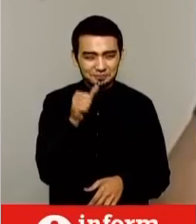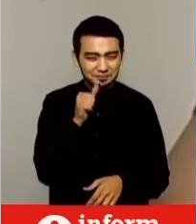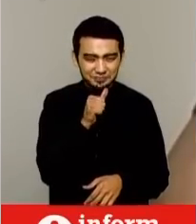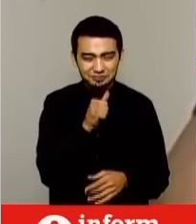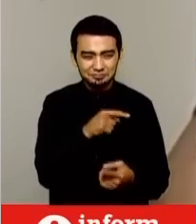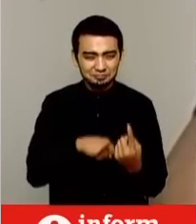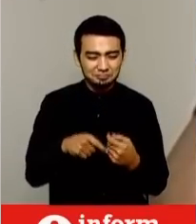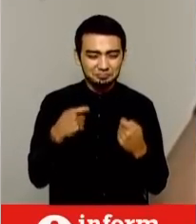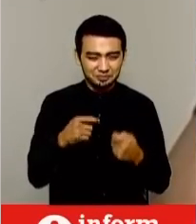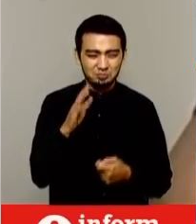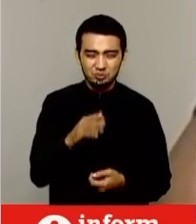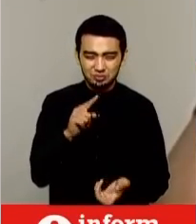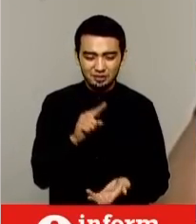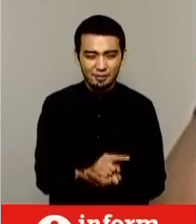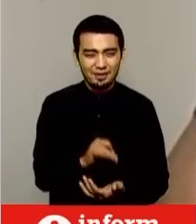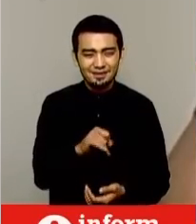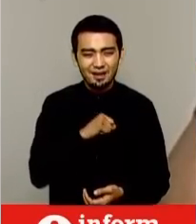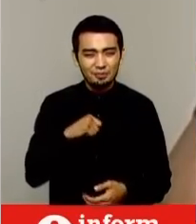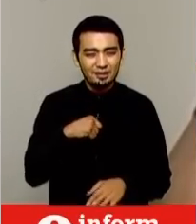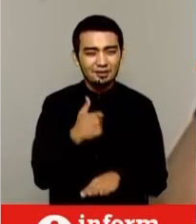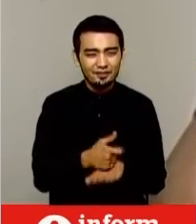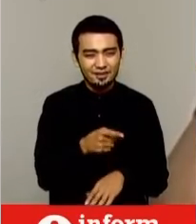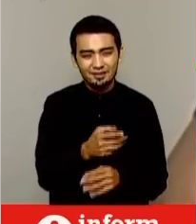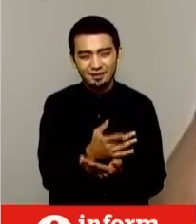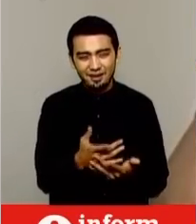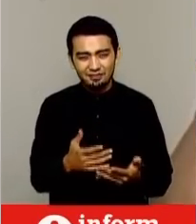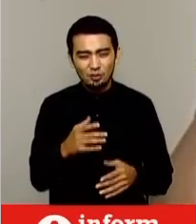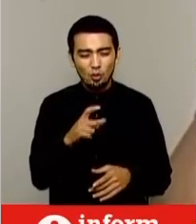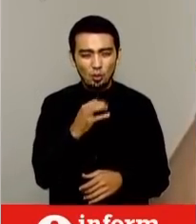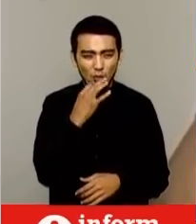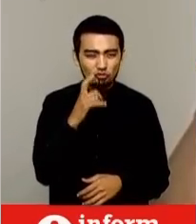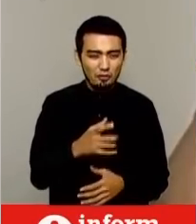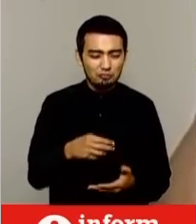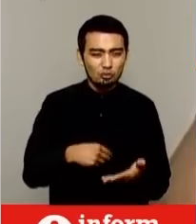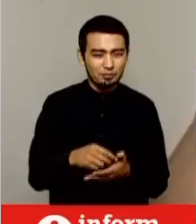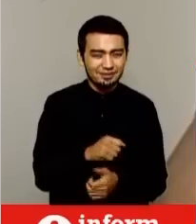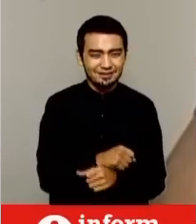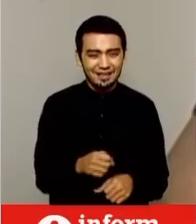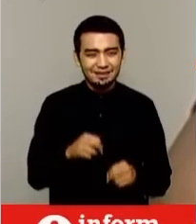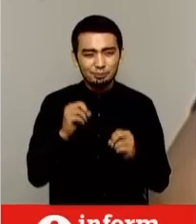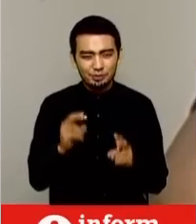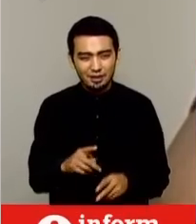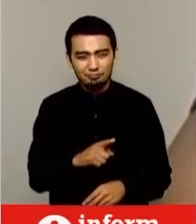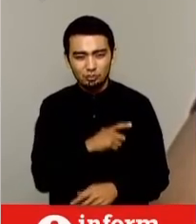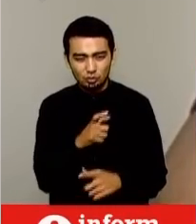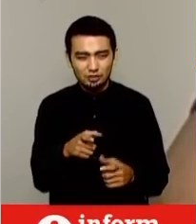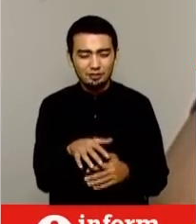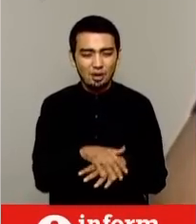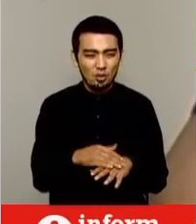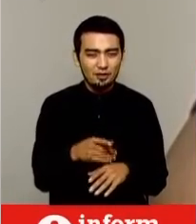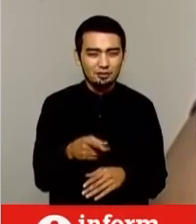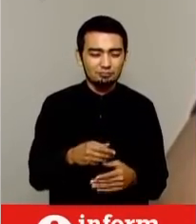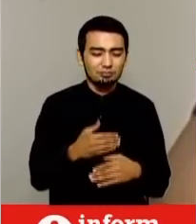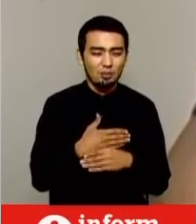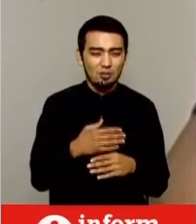нарықта жүре береді. Бірақ ең басты міндет ол қоспалар әркімнің қолында болмау керек. Меніңше тек арнай мамандар ғана халыққа бұл қызметті